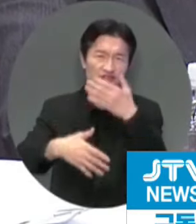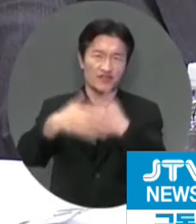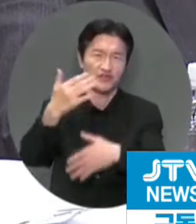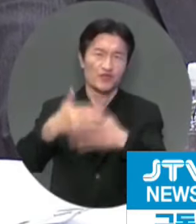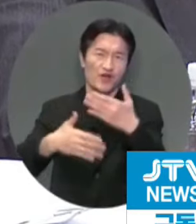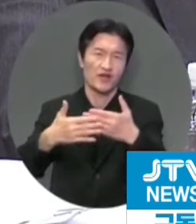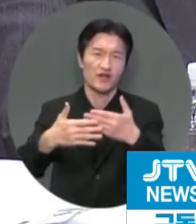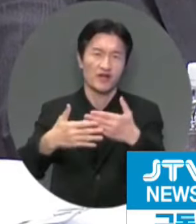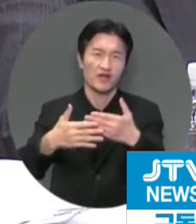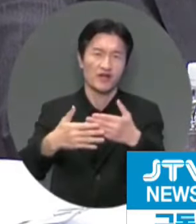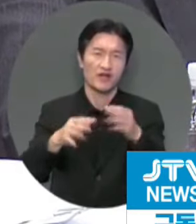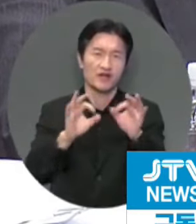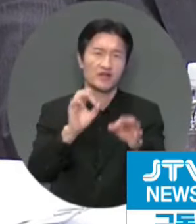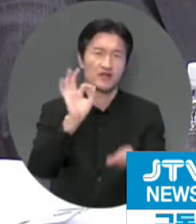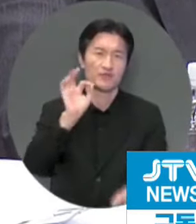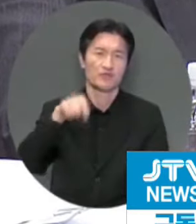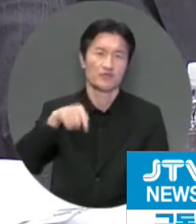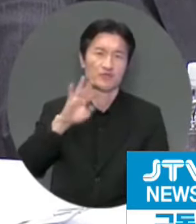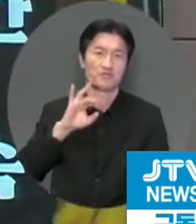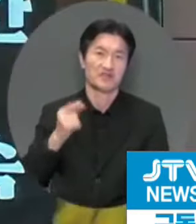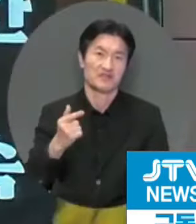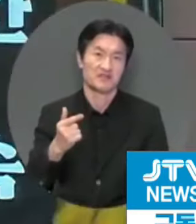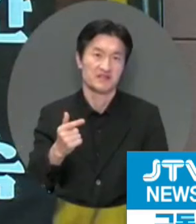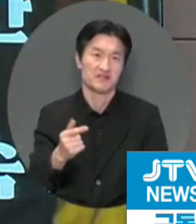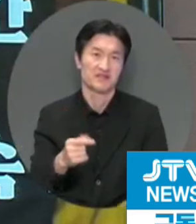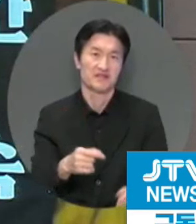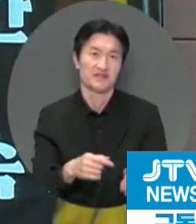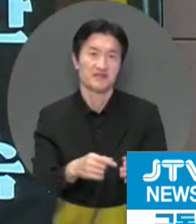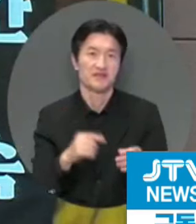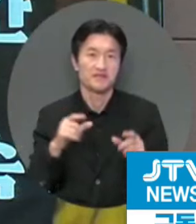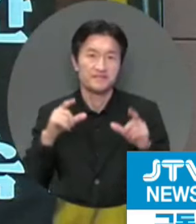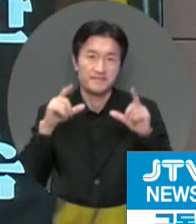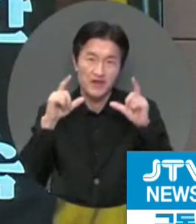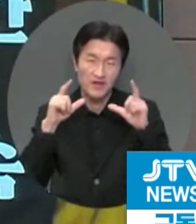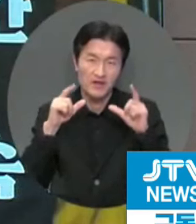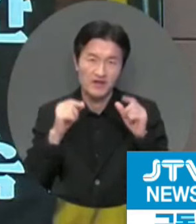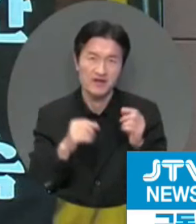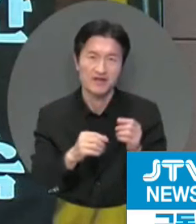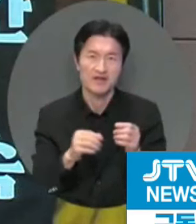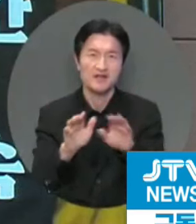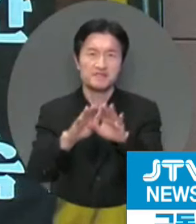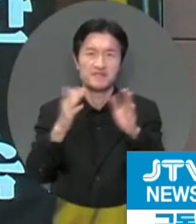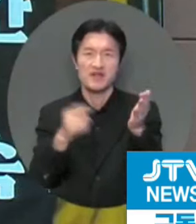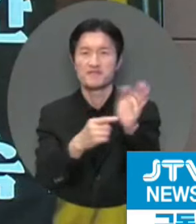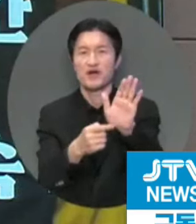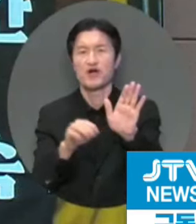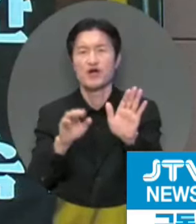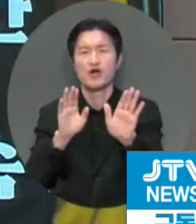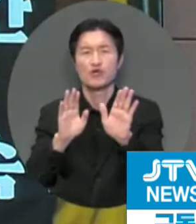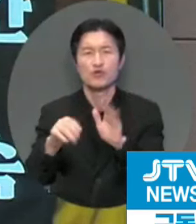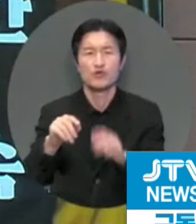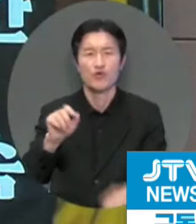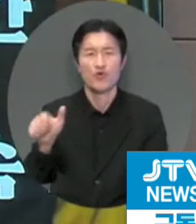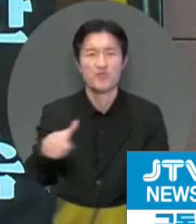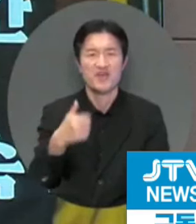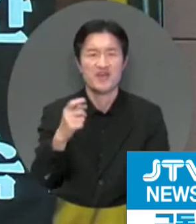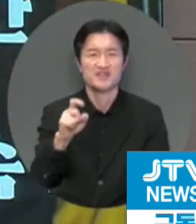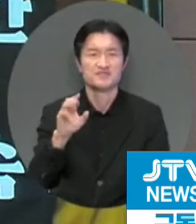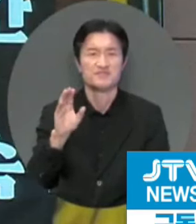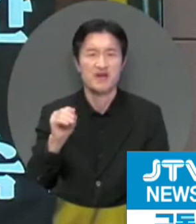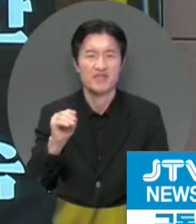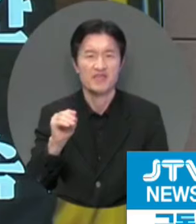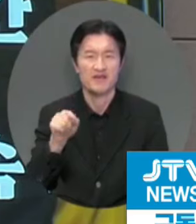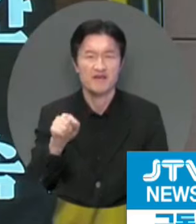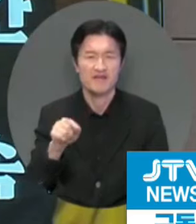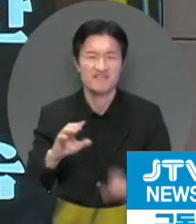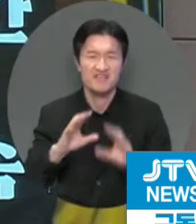영화입니다. 김우빈이 출연했고 개봉 후 일주일간 510만 조회수로 전 세계